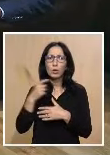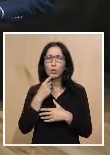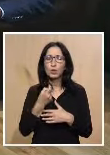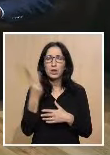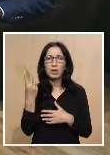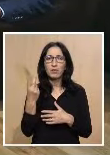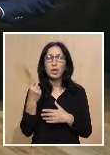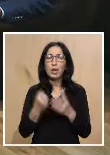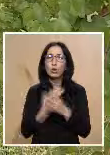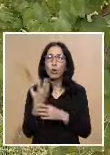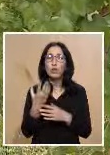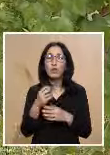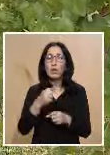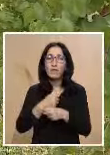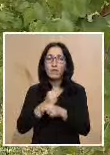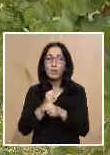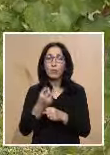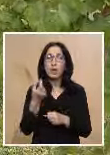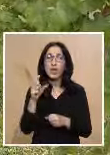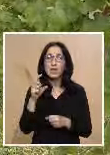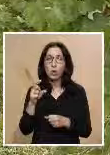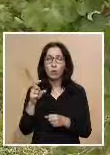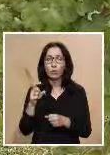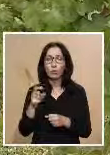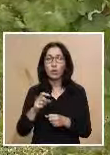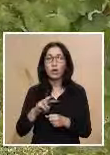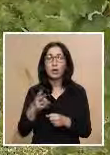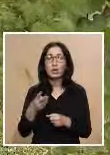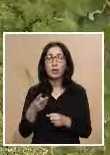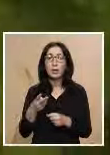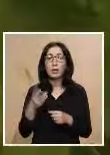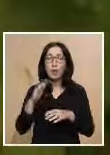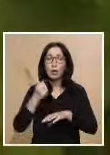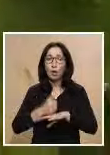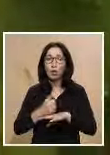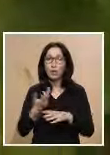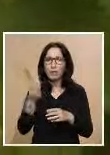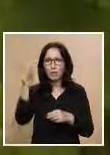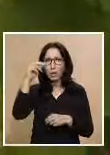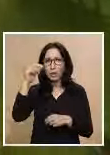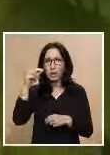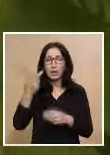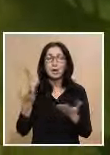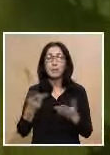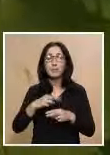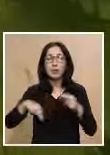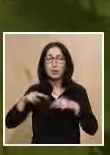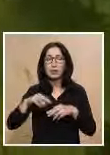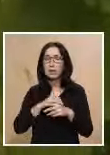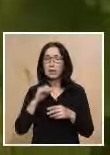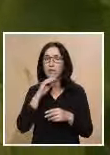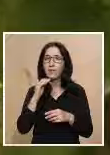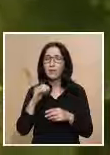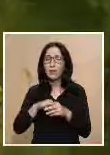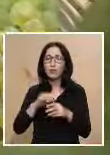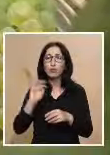две нови винени сортове. Сорт Велика, освен търсен и наложен в България, е търсен и в